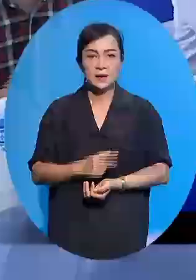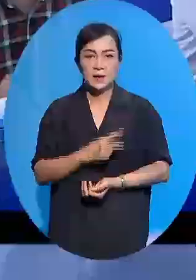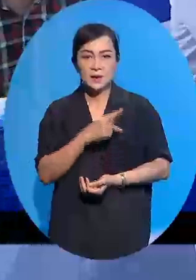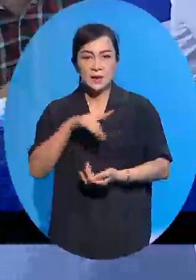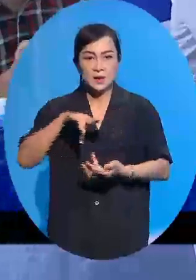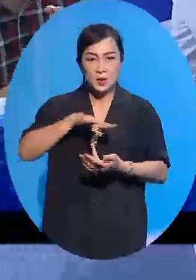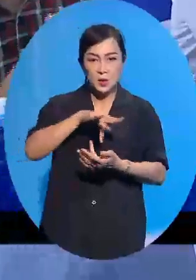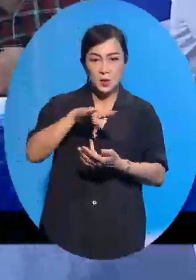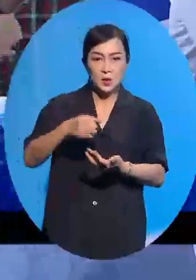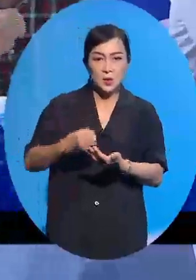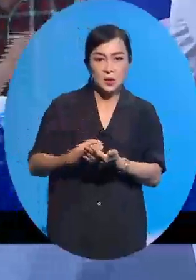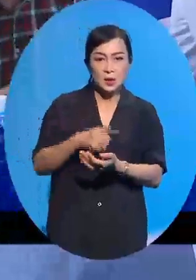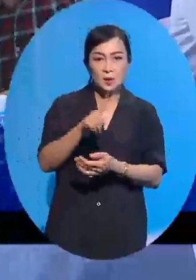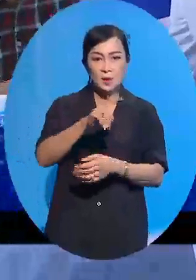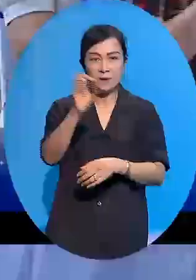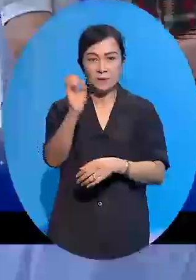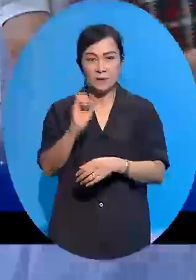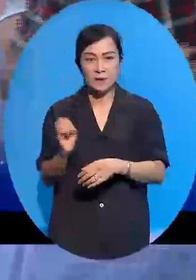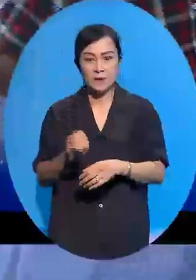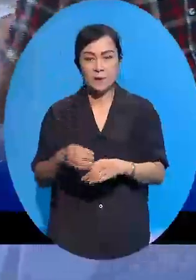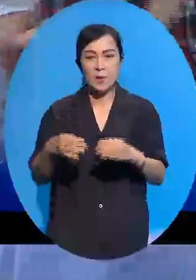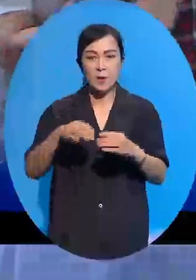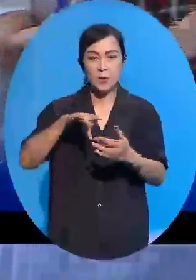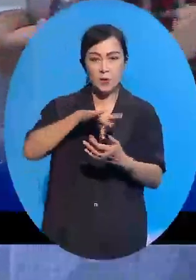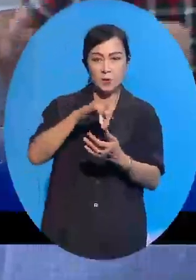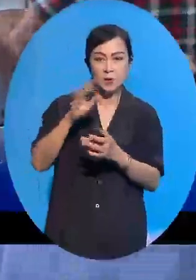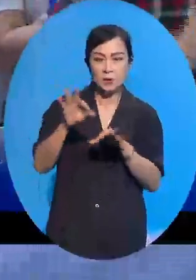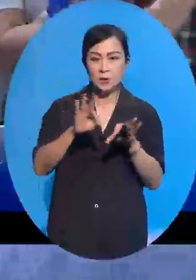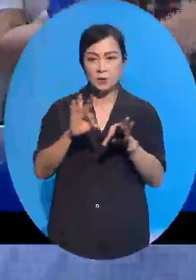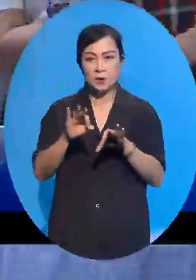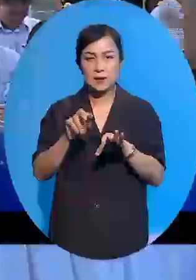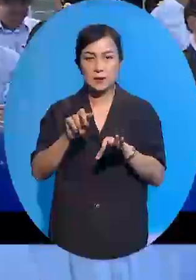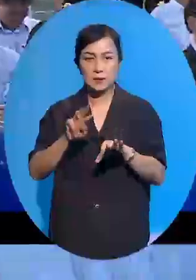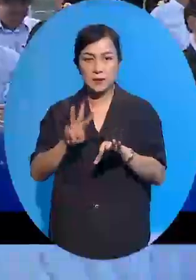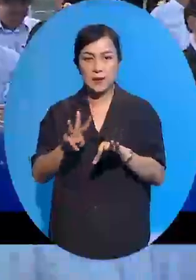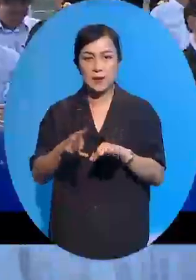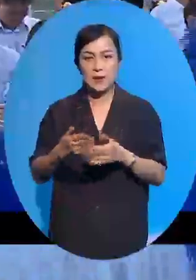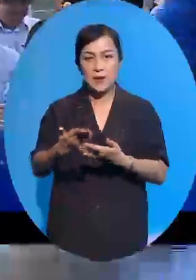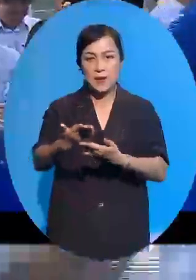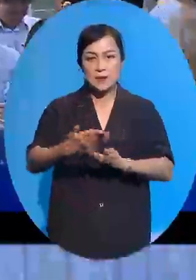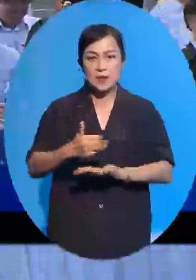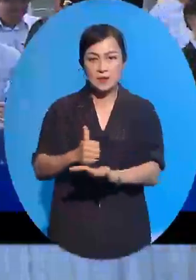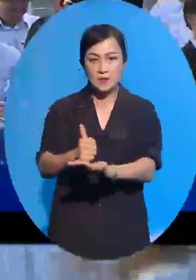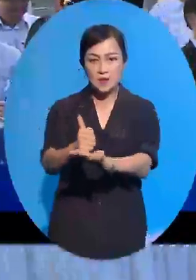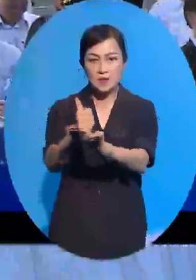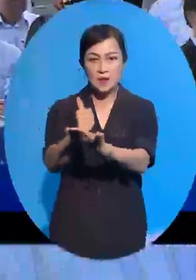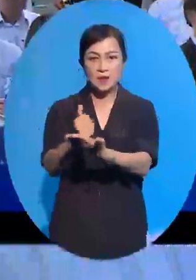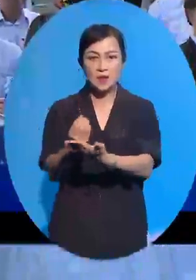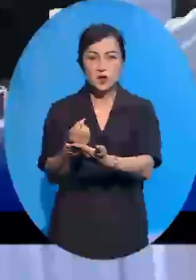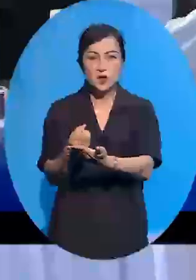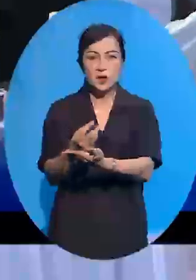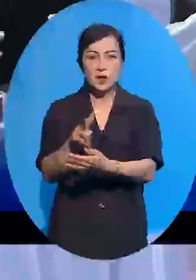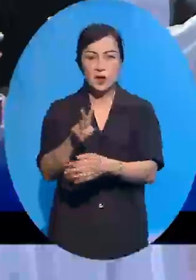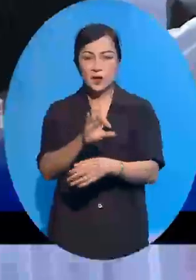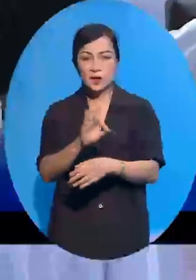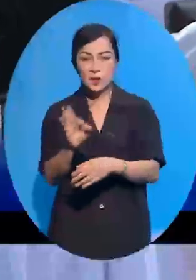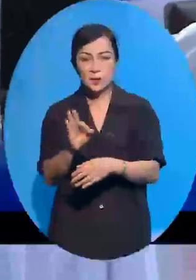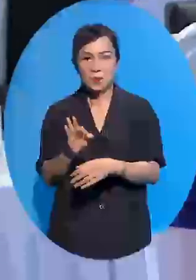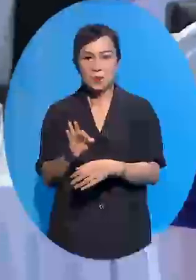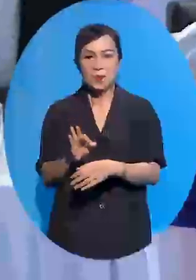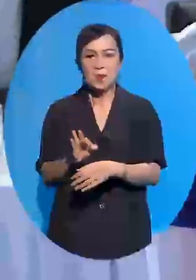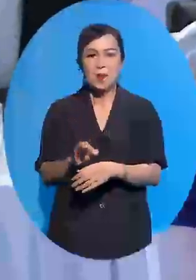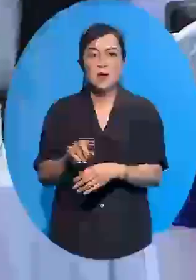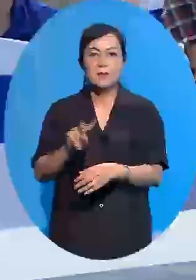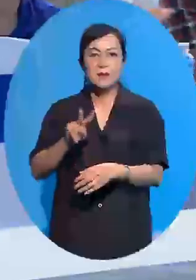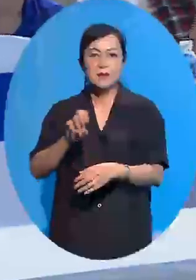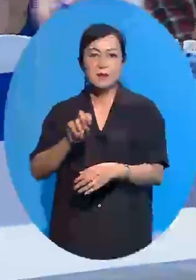Theo đó, khách hàng mua tour và thanh toán 100% trong Ngày hội Du lịch Thành phố Hồ Chí Minh 2023 sẽ nhận được ưu đãi hoàn tiền lên đến 2 triệu đồng. Bên